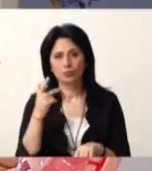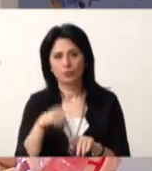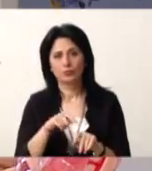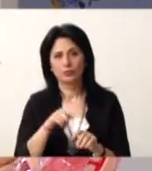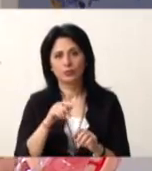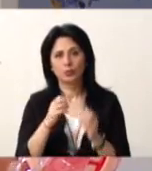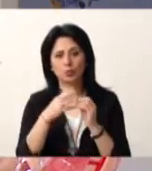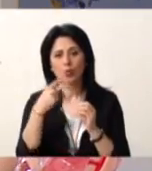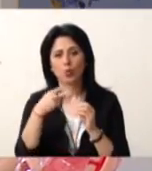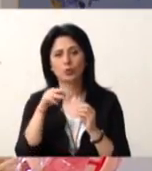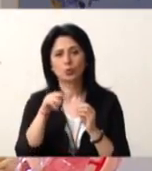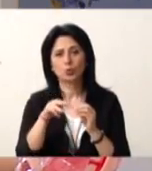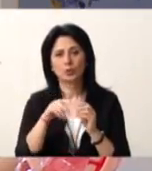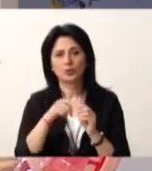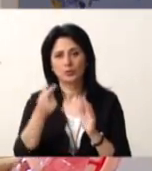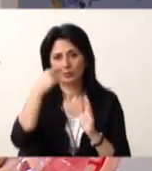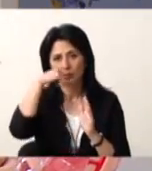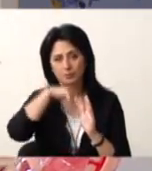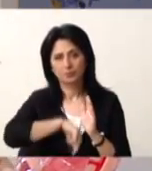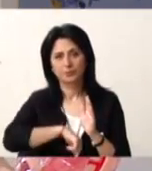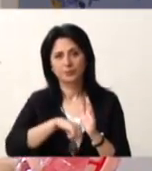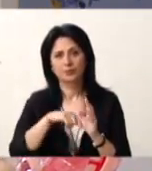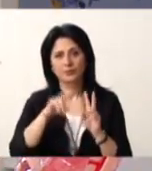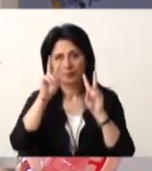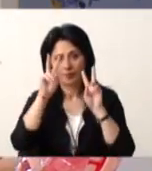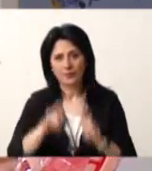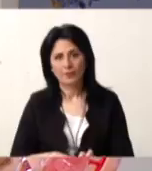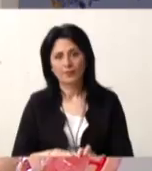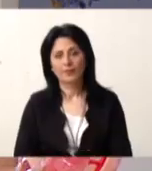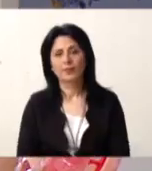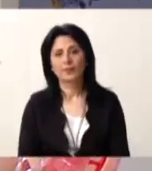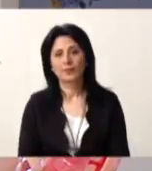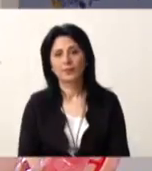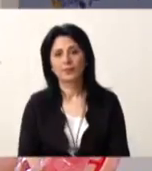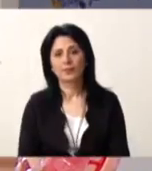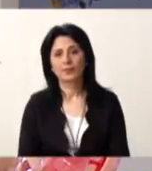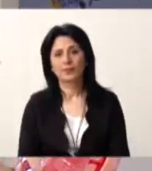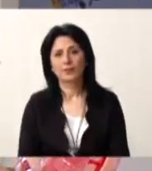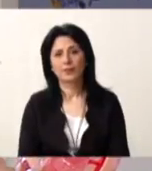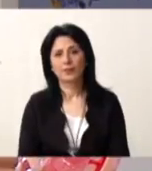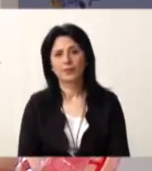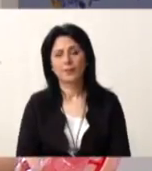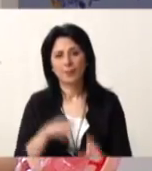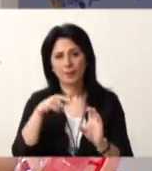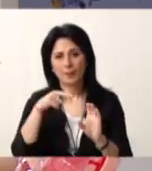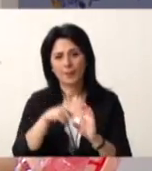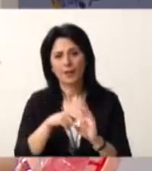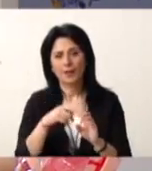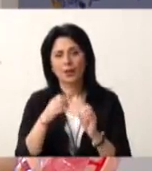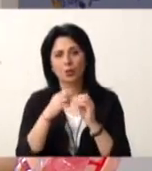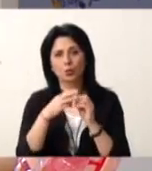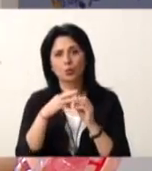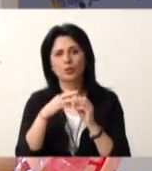15 წუთში ხდება ქიან საყლაპავის და კუჭის თომეკო ჯანაცვლავის გამოკვლევა, არანაირ ასე დასხივება არც 15-20